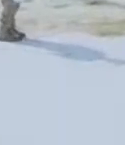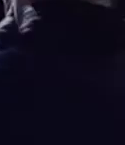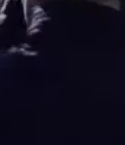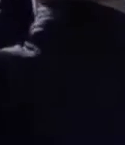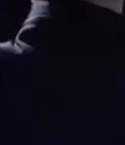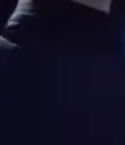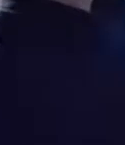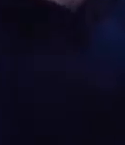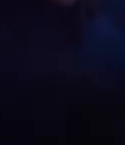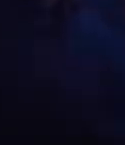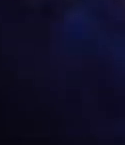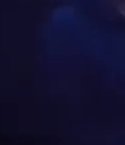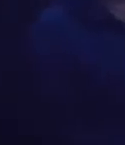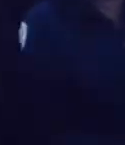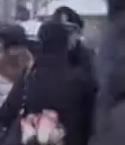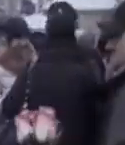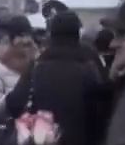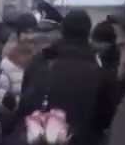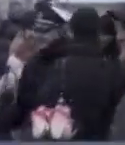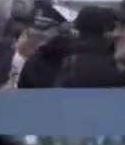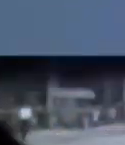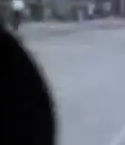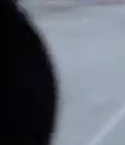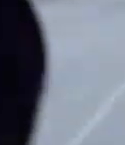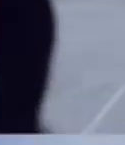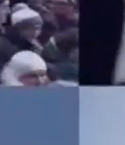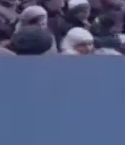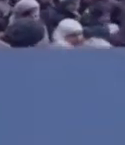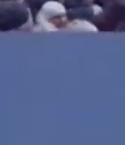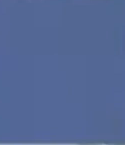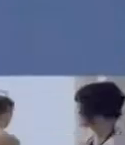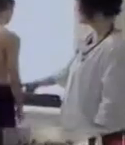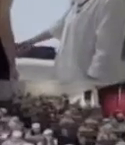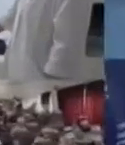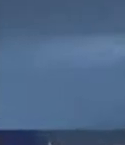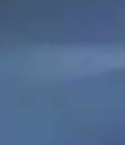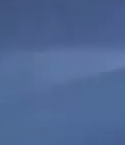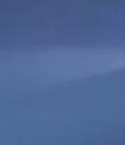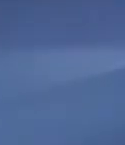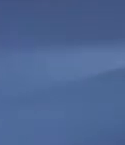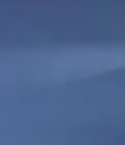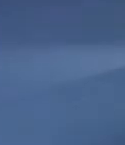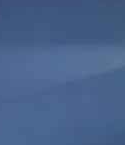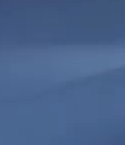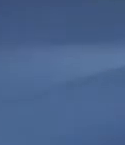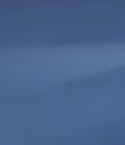Дякую за перегляд!